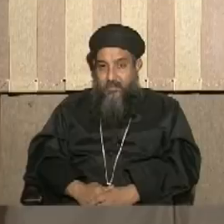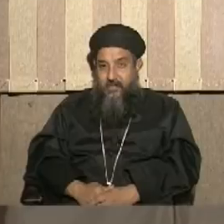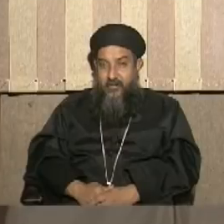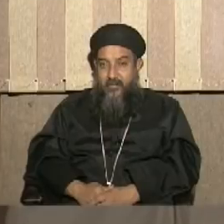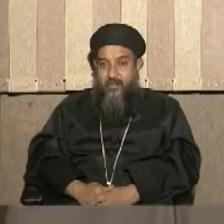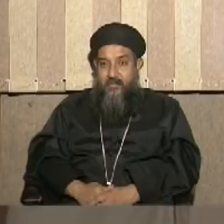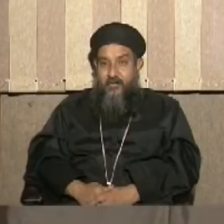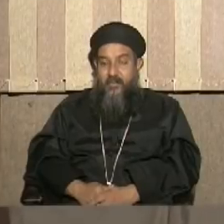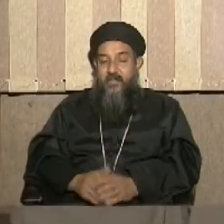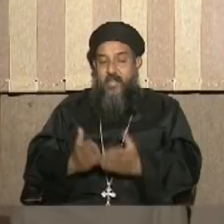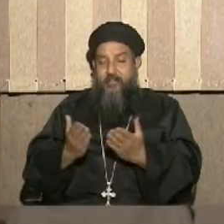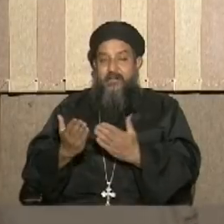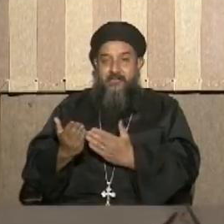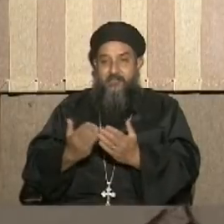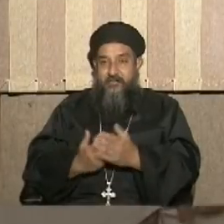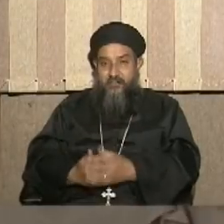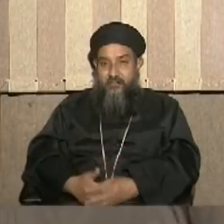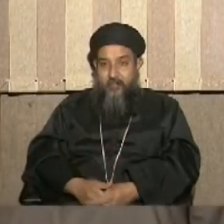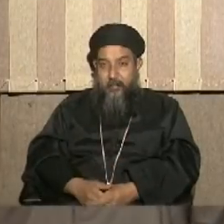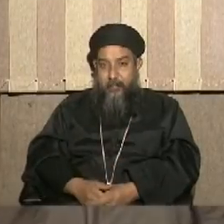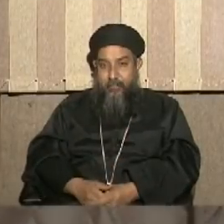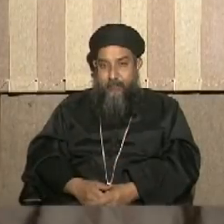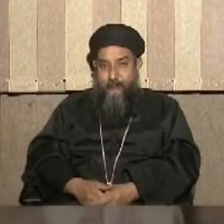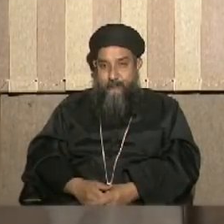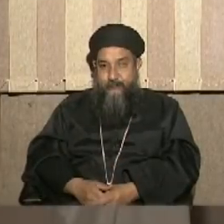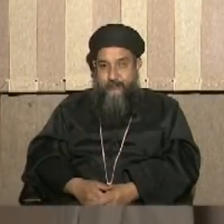أنا هستأذنكم يا أبائي، باركوني.